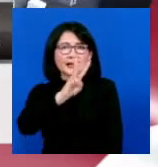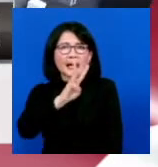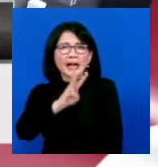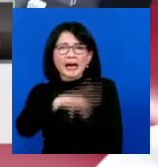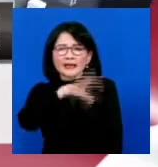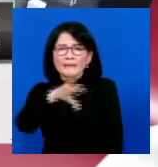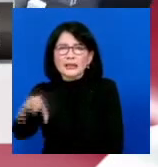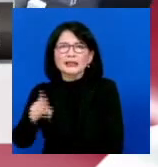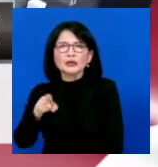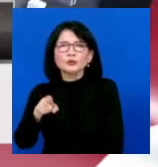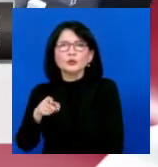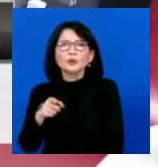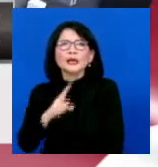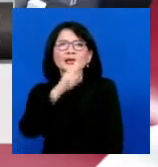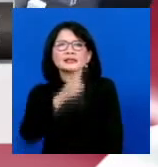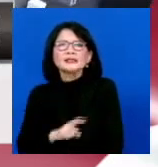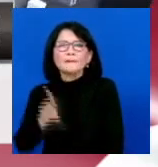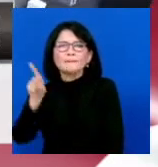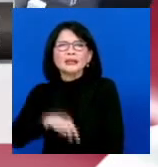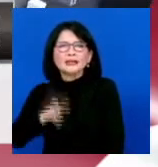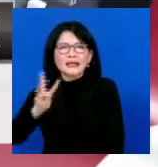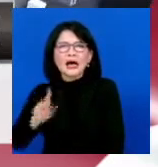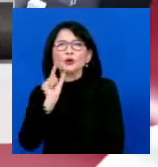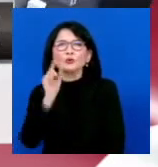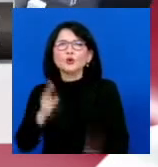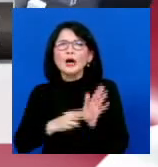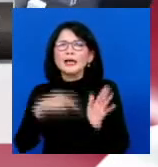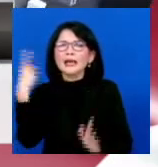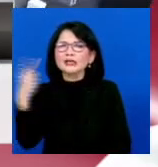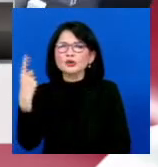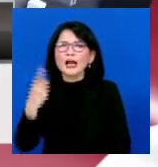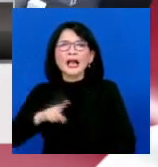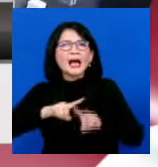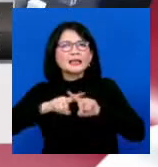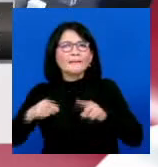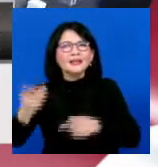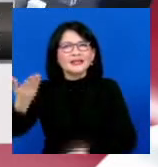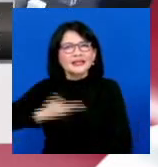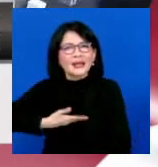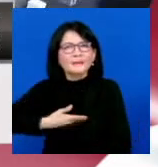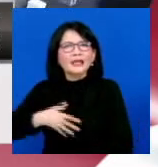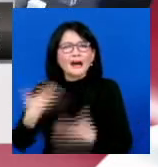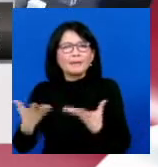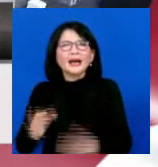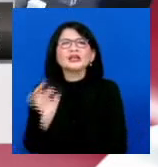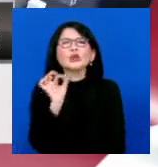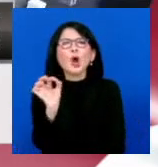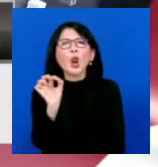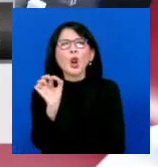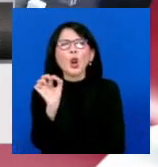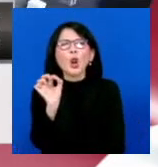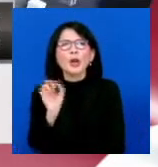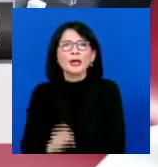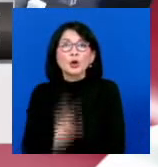itu adalah sepertiga untuk nasional tetapi apa yang kita dapatkan Zero untuk